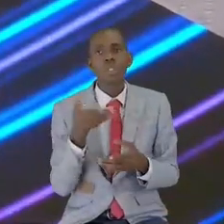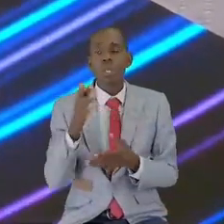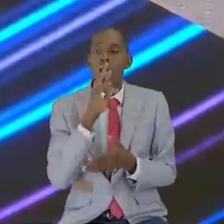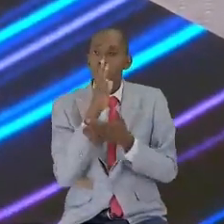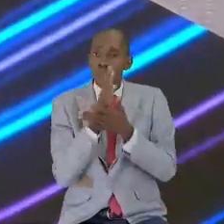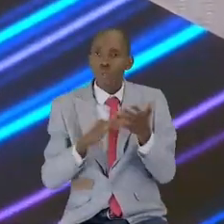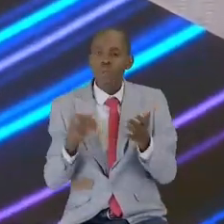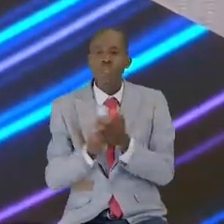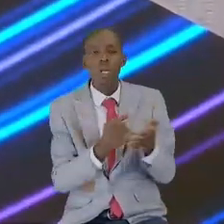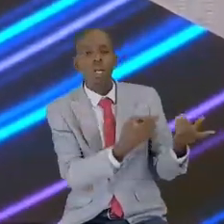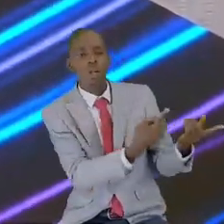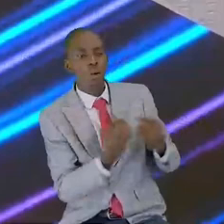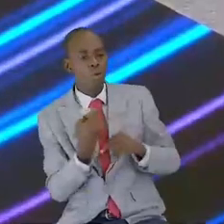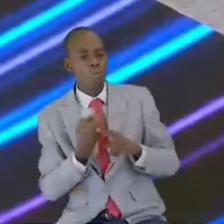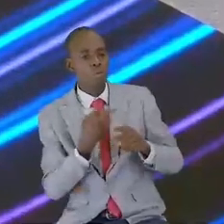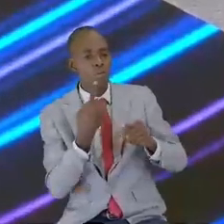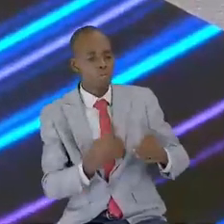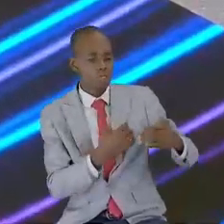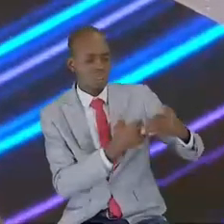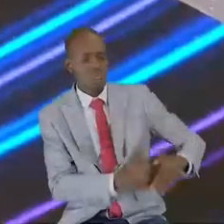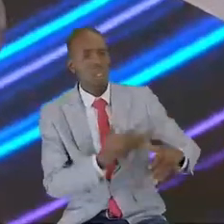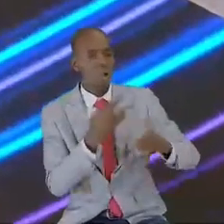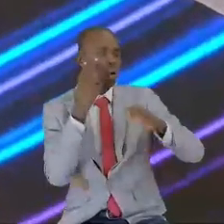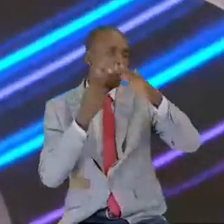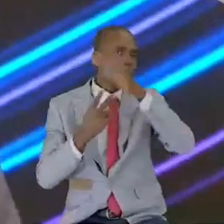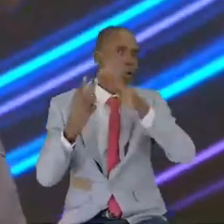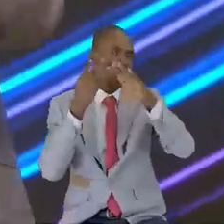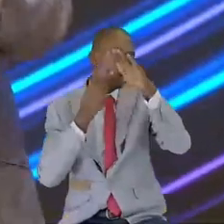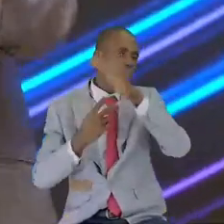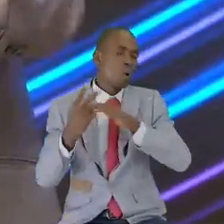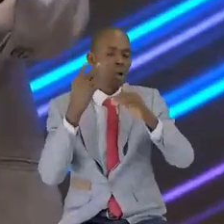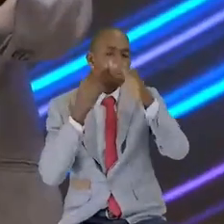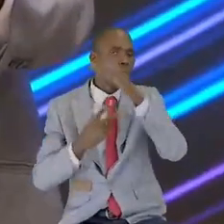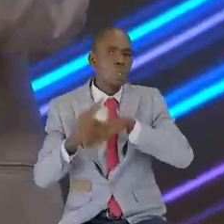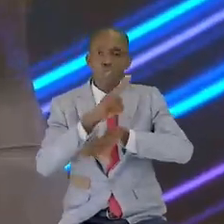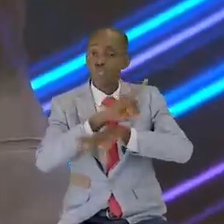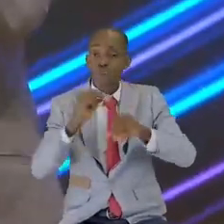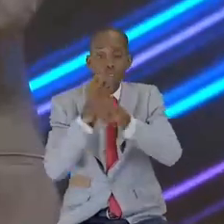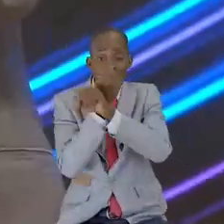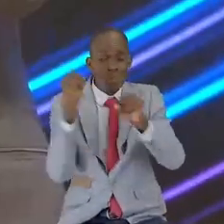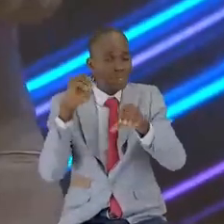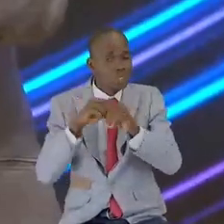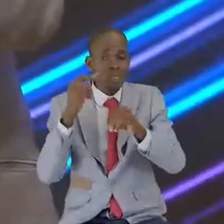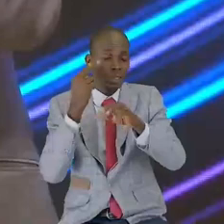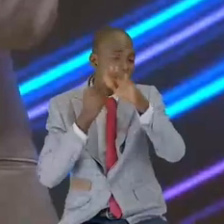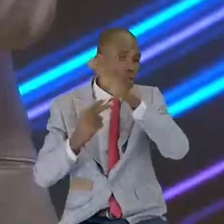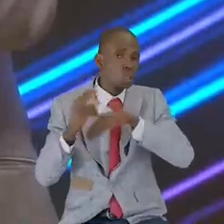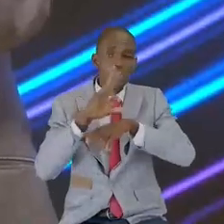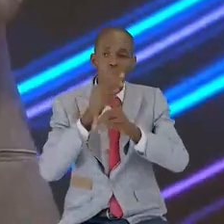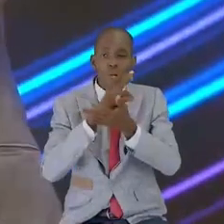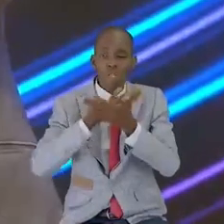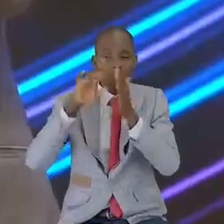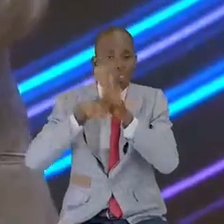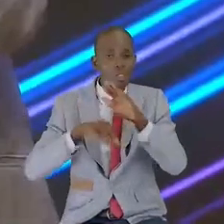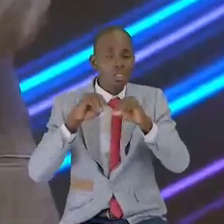de l'angle de la prophétie et qui prophétisent, pas de salut dans la prophétie. Il n'y a pas de justice dans la prophétie.